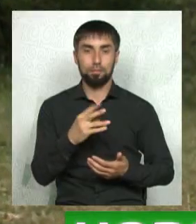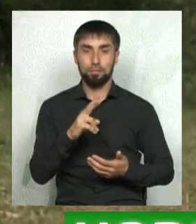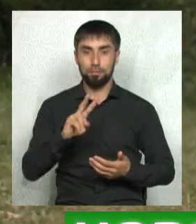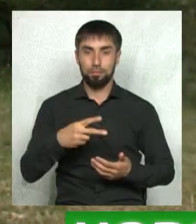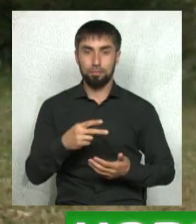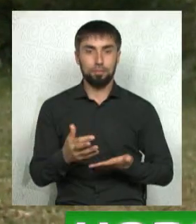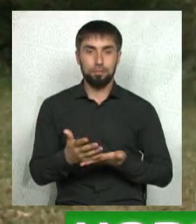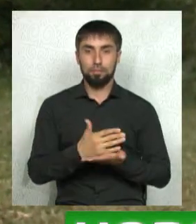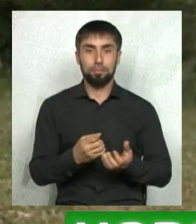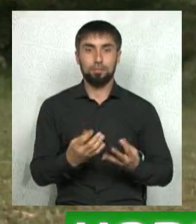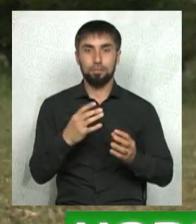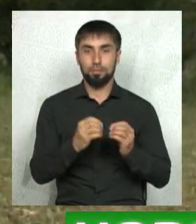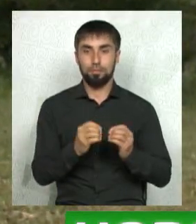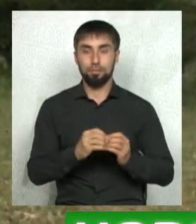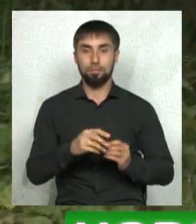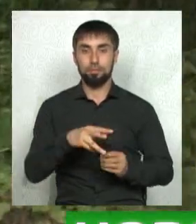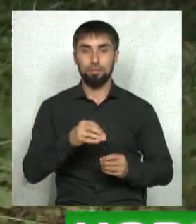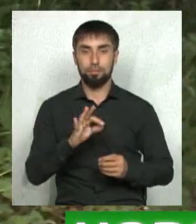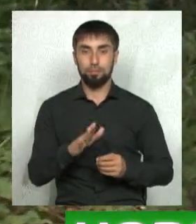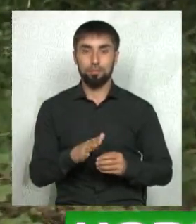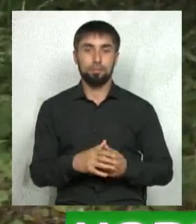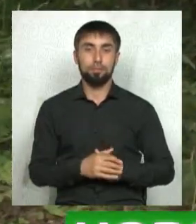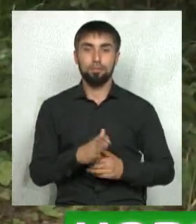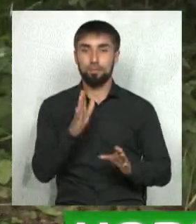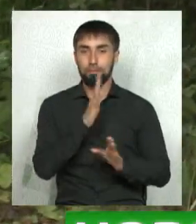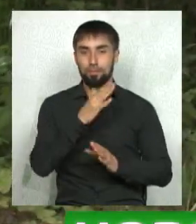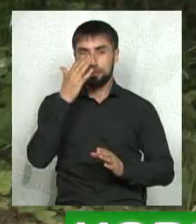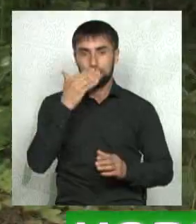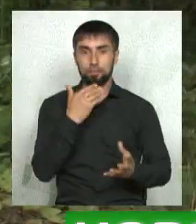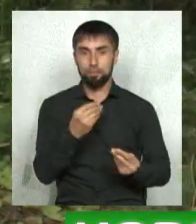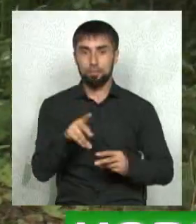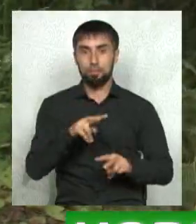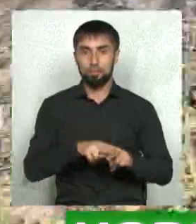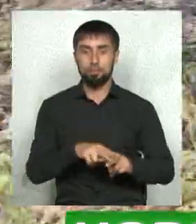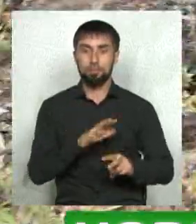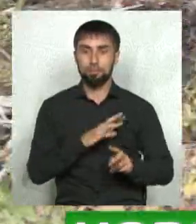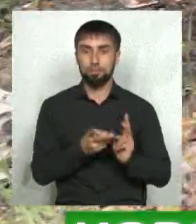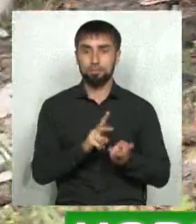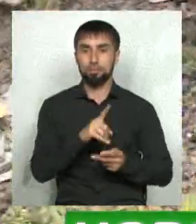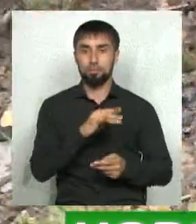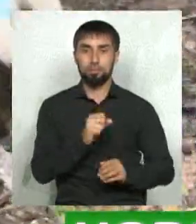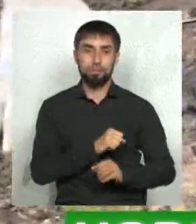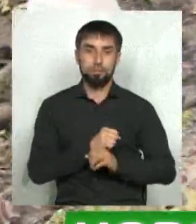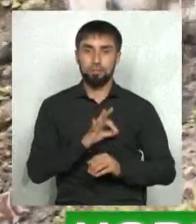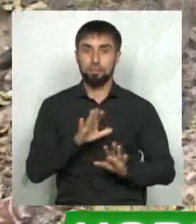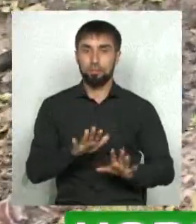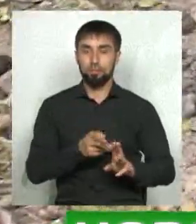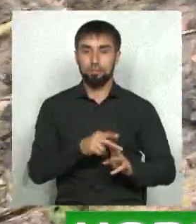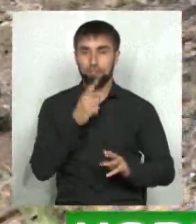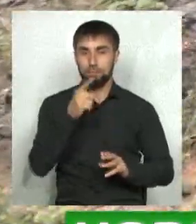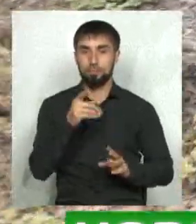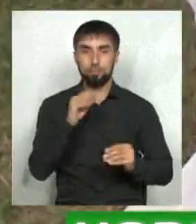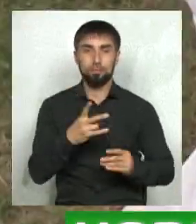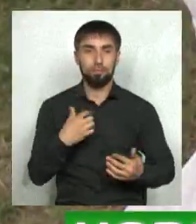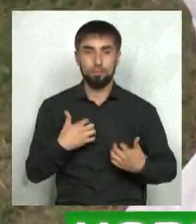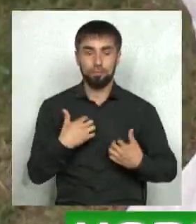2 часа набралось несколько десятков мешков. В погожие весенние и летние дни это место превращается в зону отдыха. Вот только далеко не все